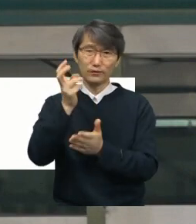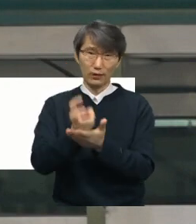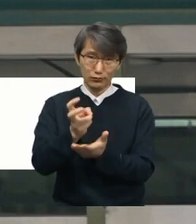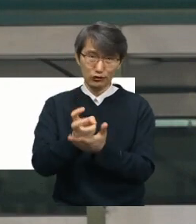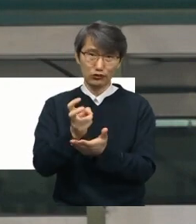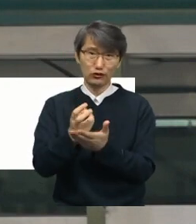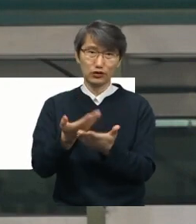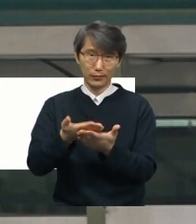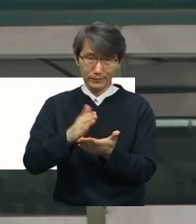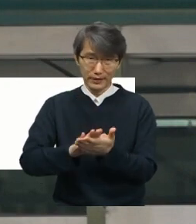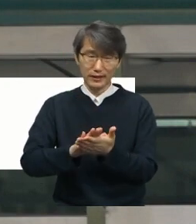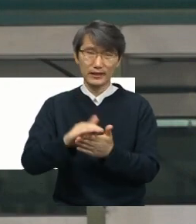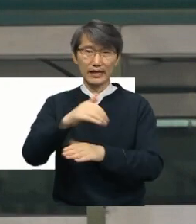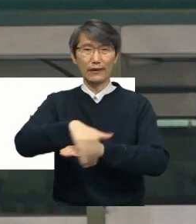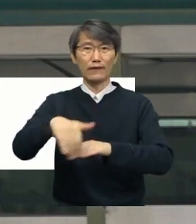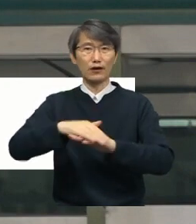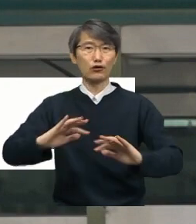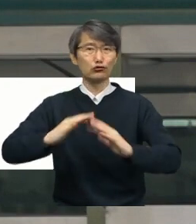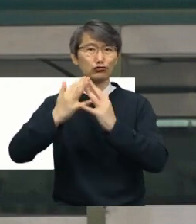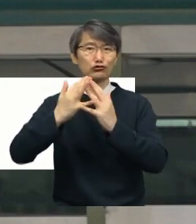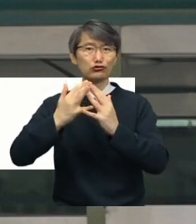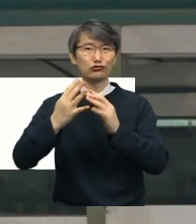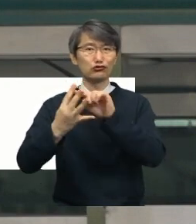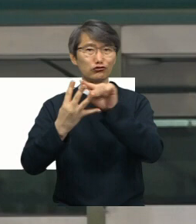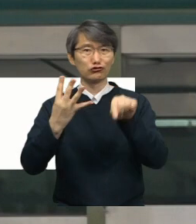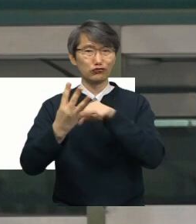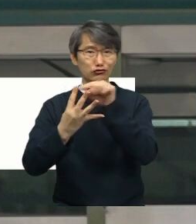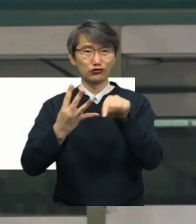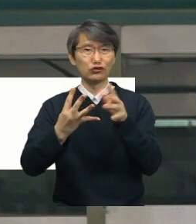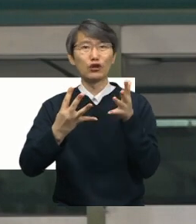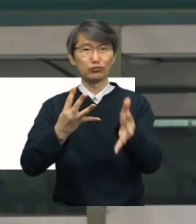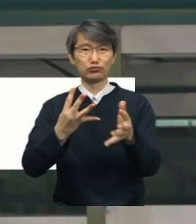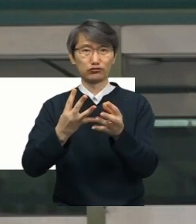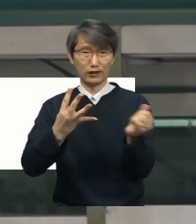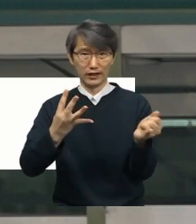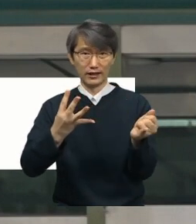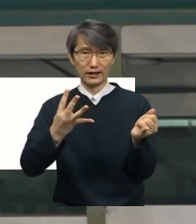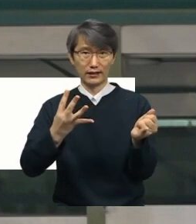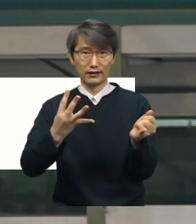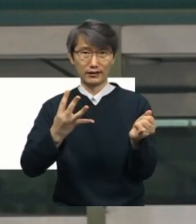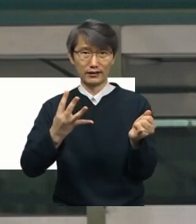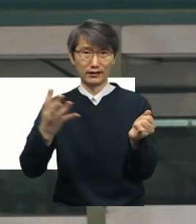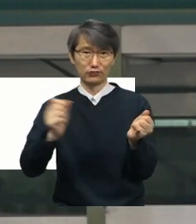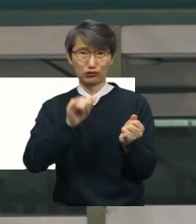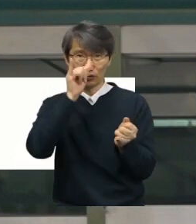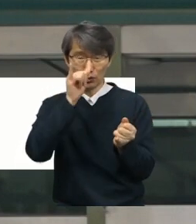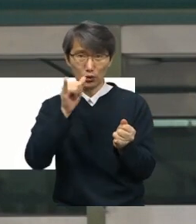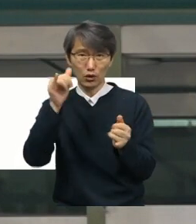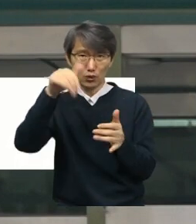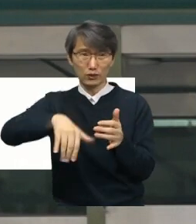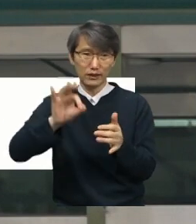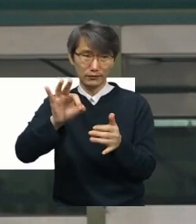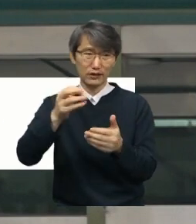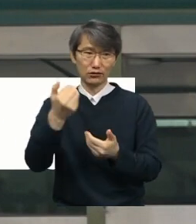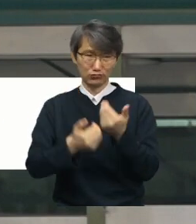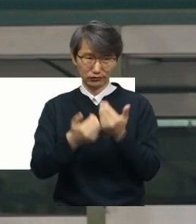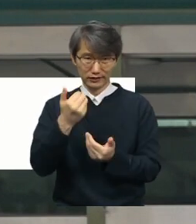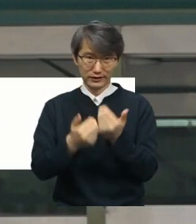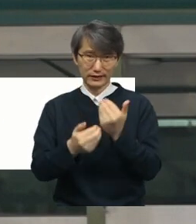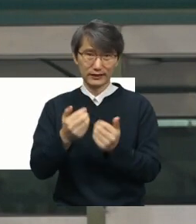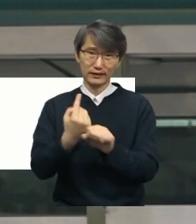아니면 도시정비, 도시계획 건축 뭐 이렇게 각 분야별 전문가 풀을 가지고 있고요. 공사비 분쟁이